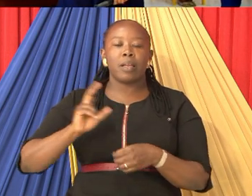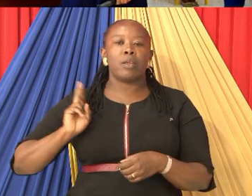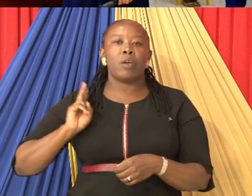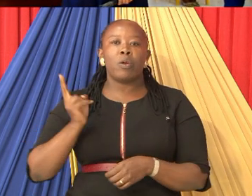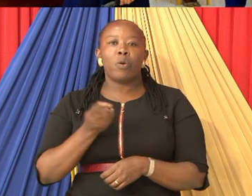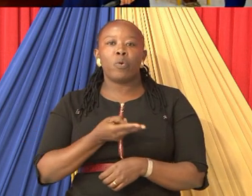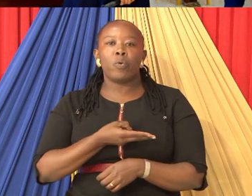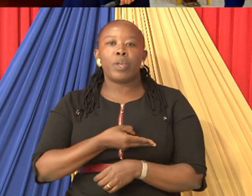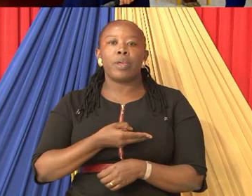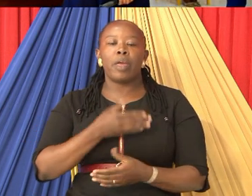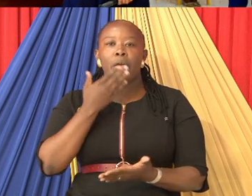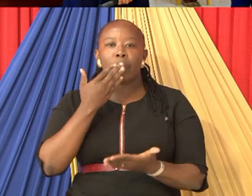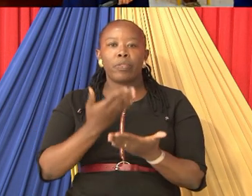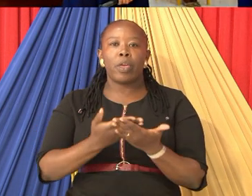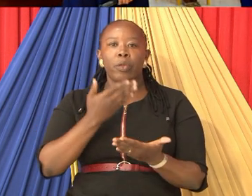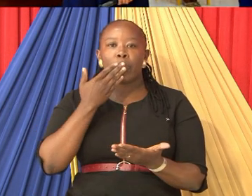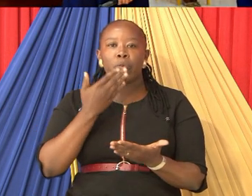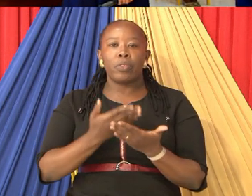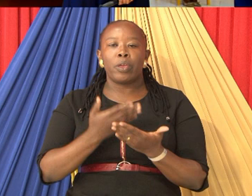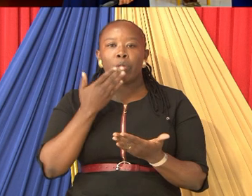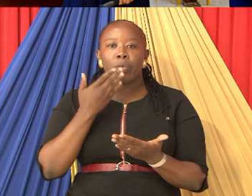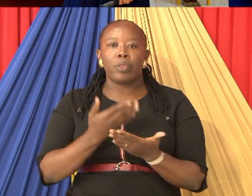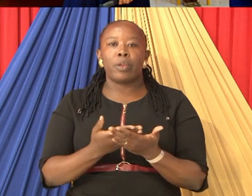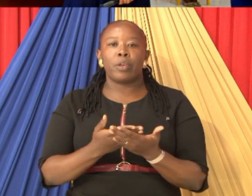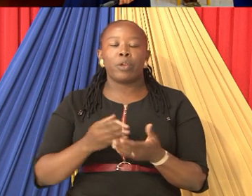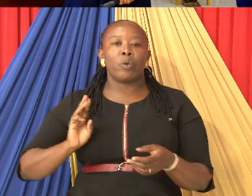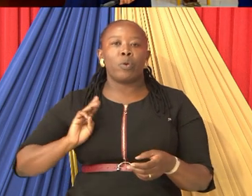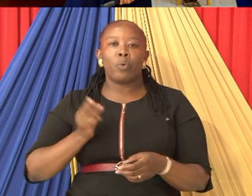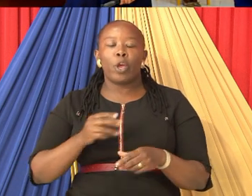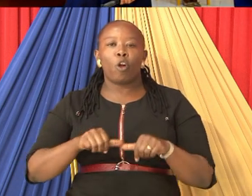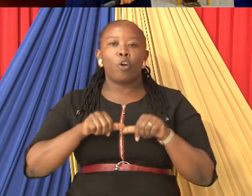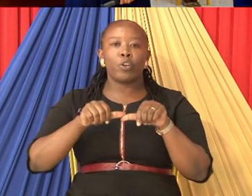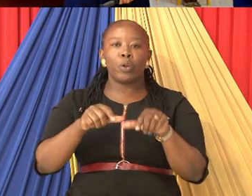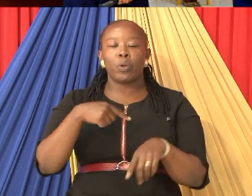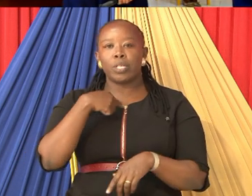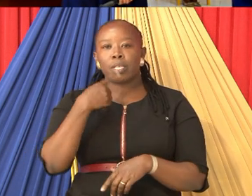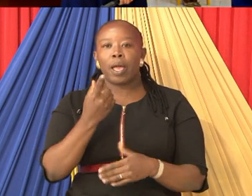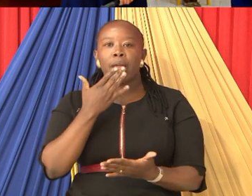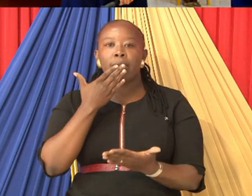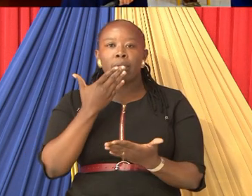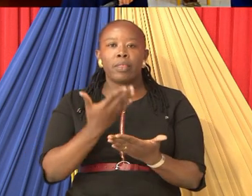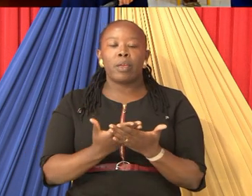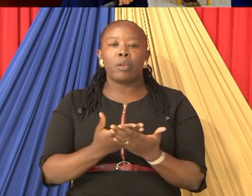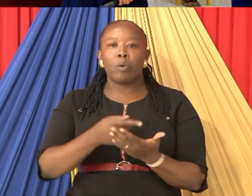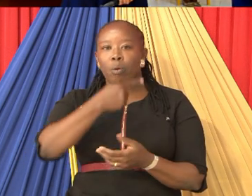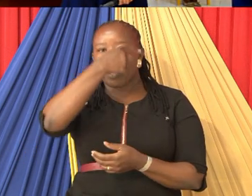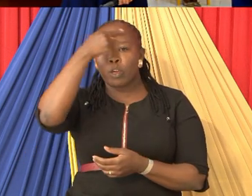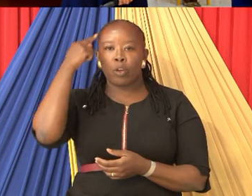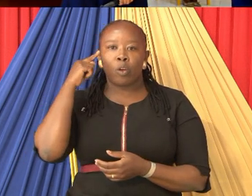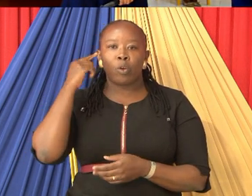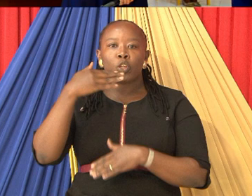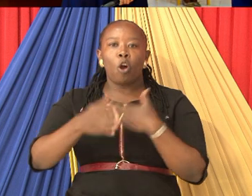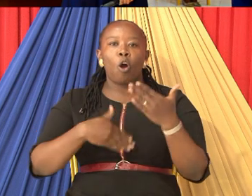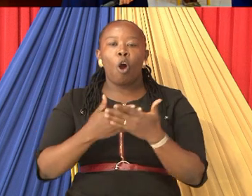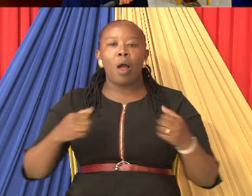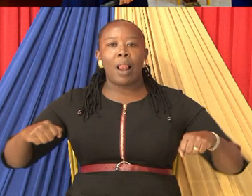Mungu wetu na tutaendelea kukuambia asante ni kwa sababu yote yanayotendeka unayajua na